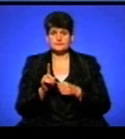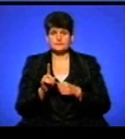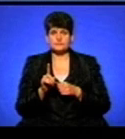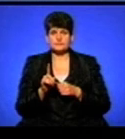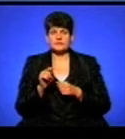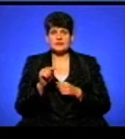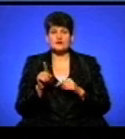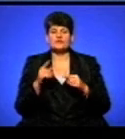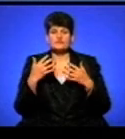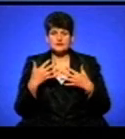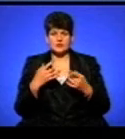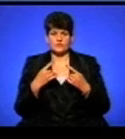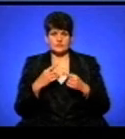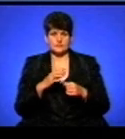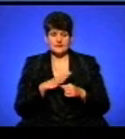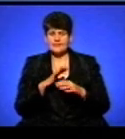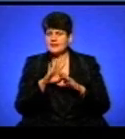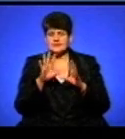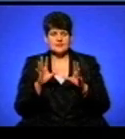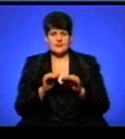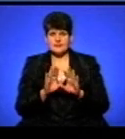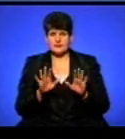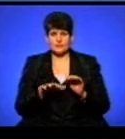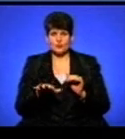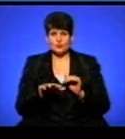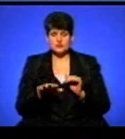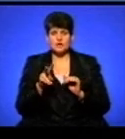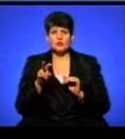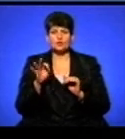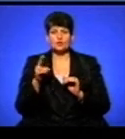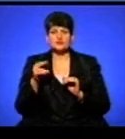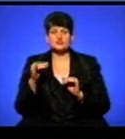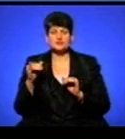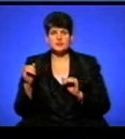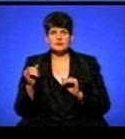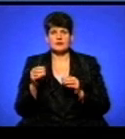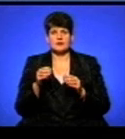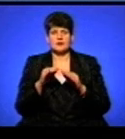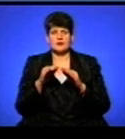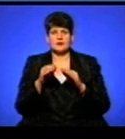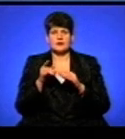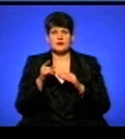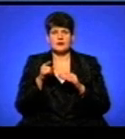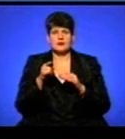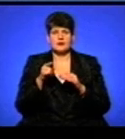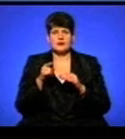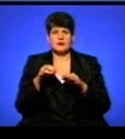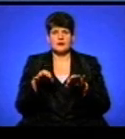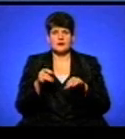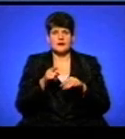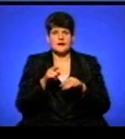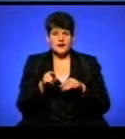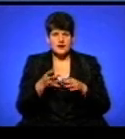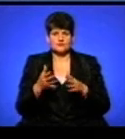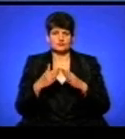те, що ми вже й говорили, що не загальна площа, тобто лоджії, якщо гараж в одному одній будівлі